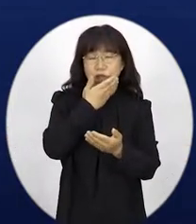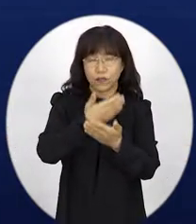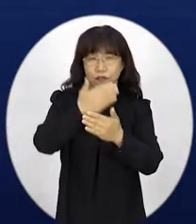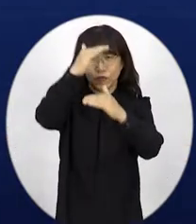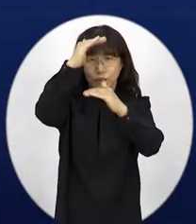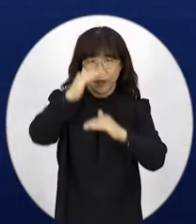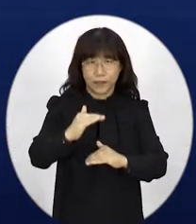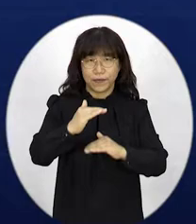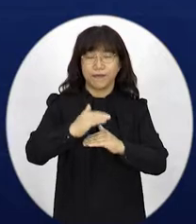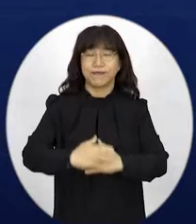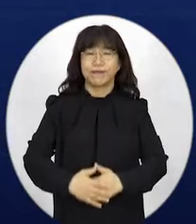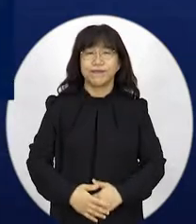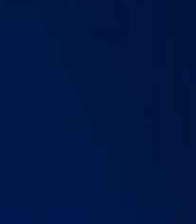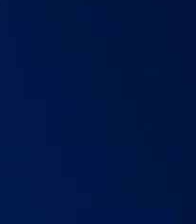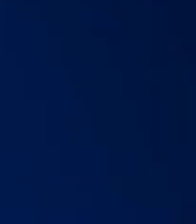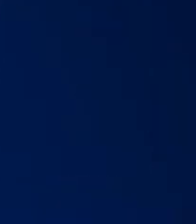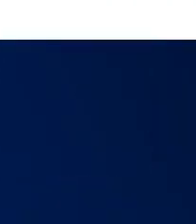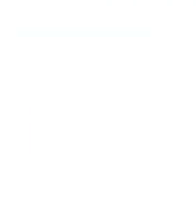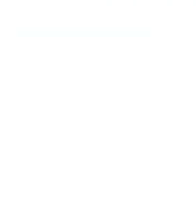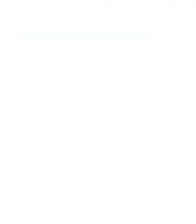주요 소식입니다.